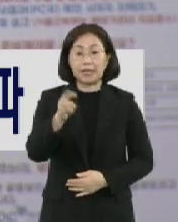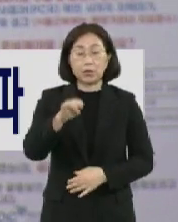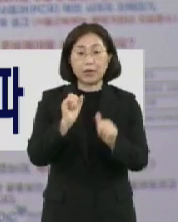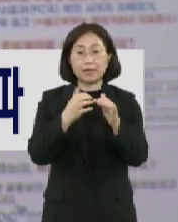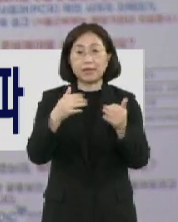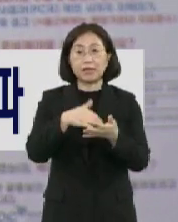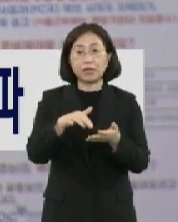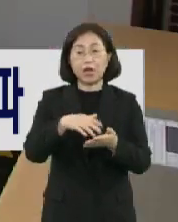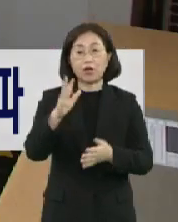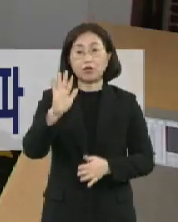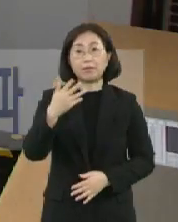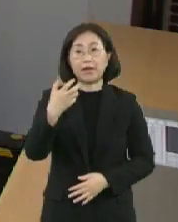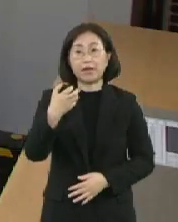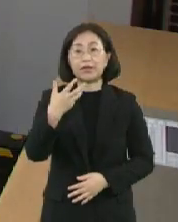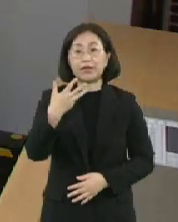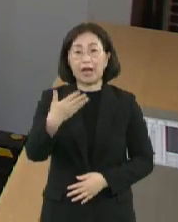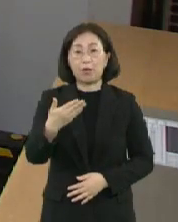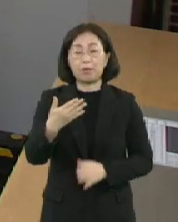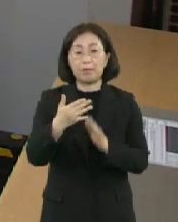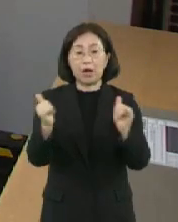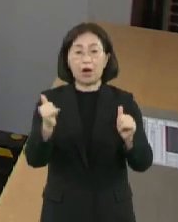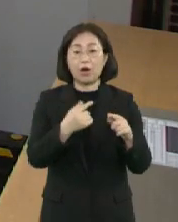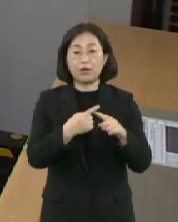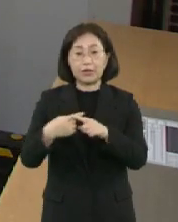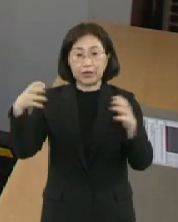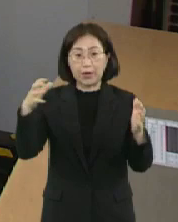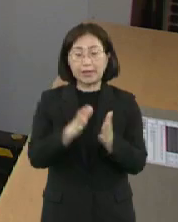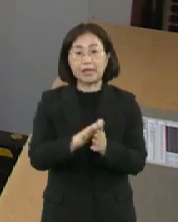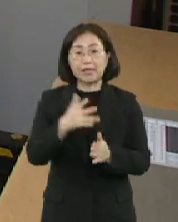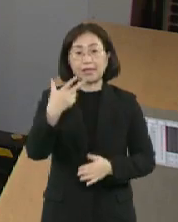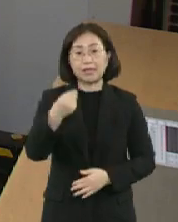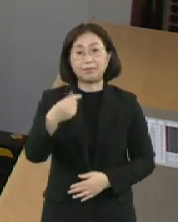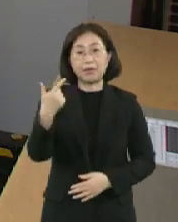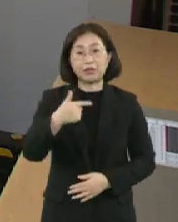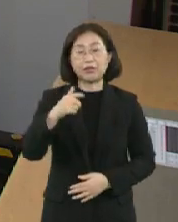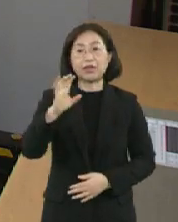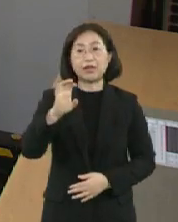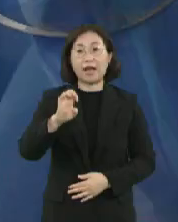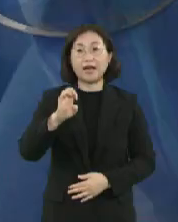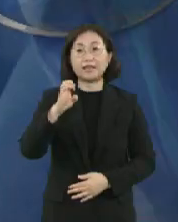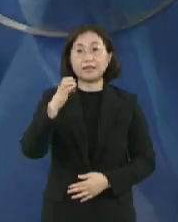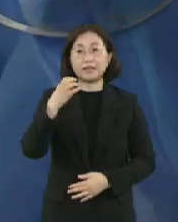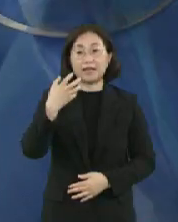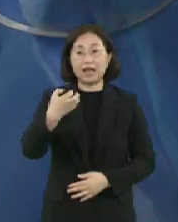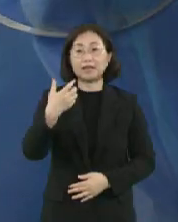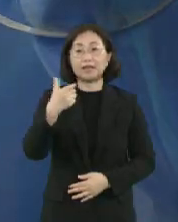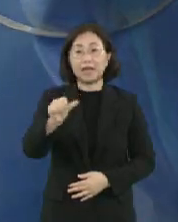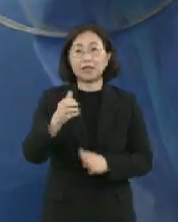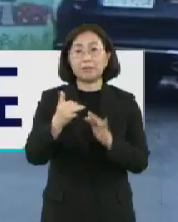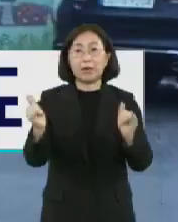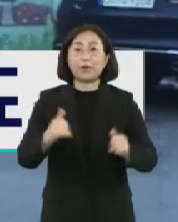900 안 8명이 양성 판정을 받아 2 누적 확진된 은 7만 6천 2백 각은 5명입니다